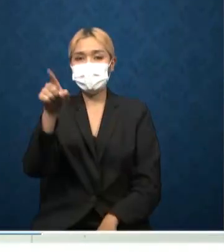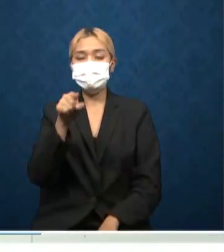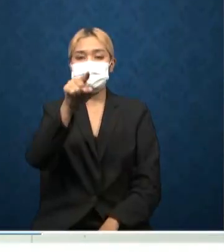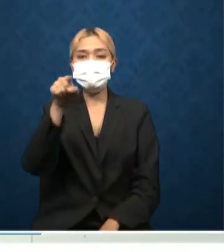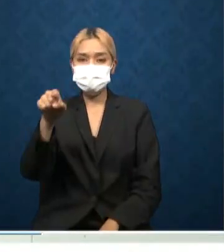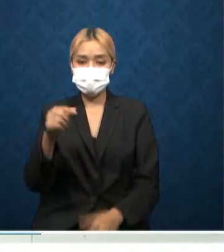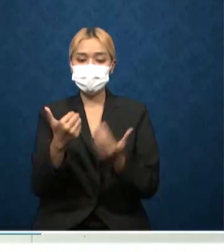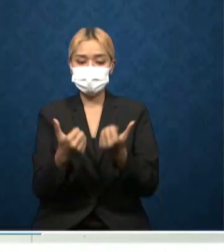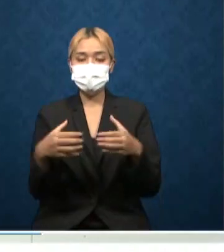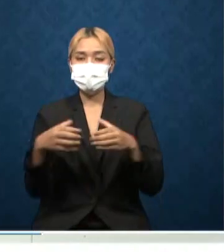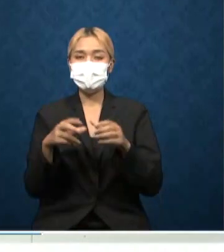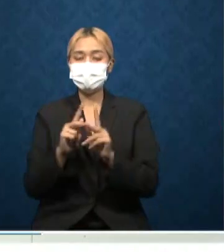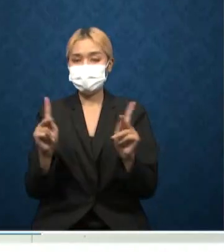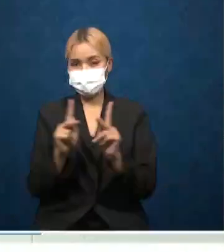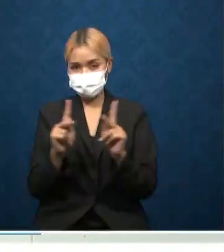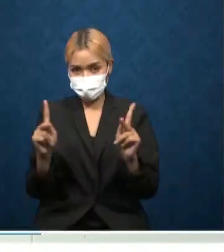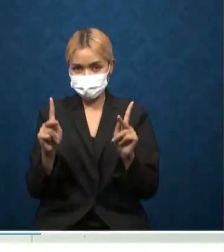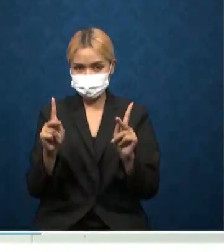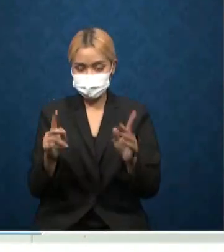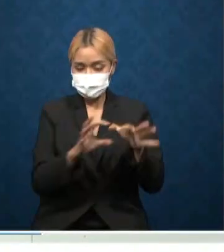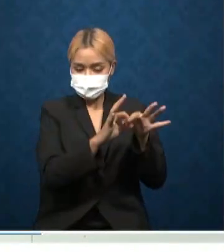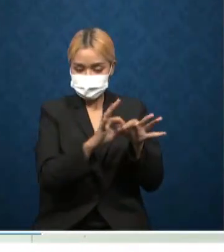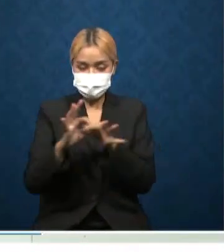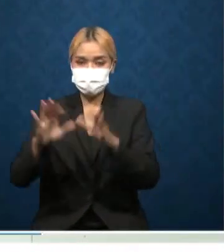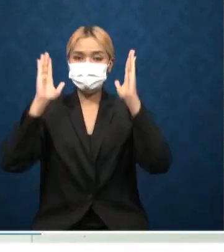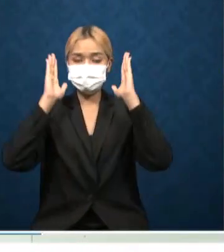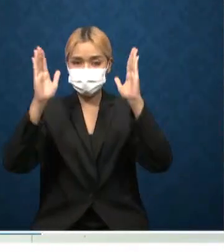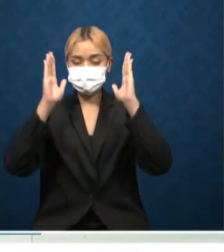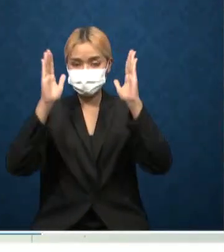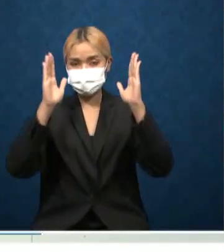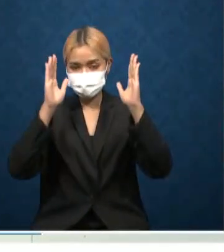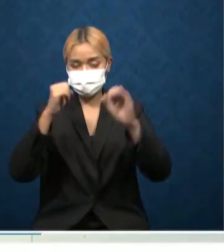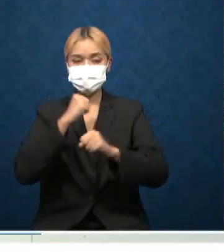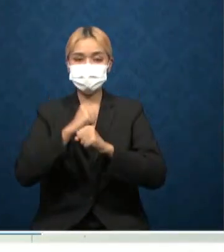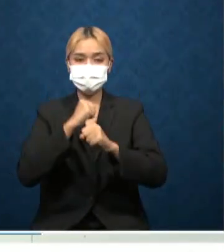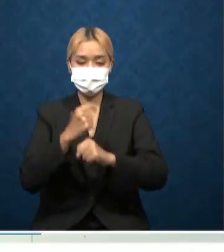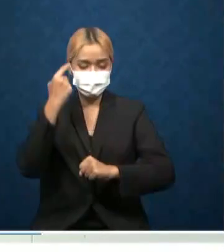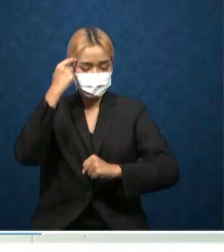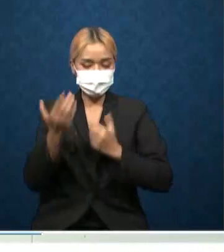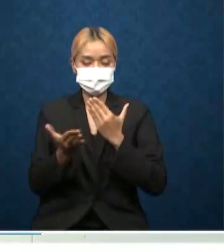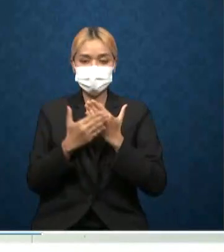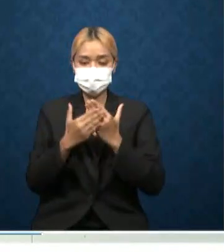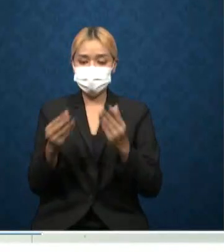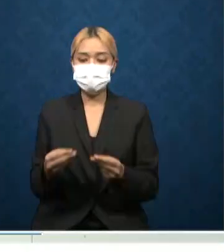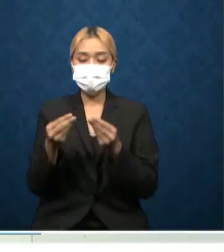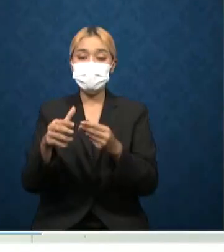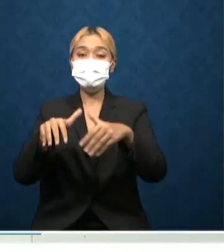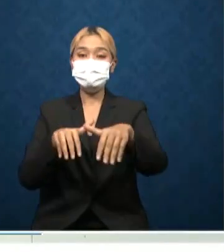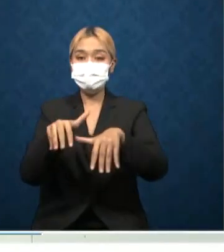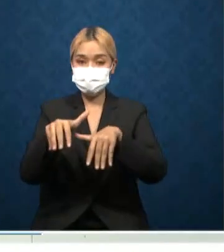การเลือกตั้งมีเครือข่ายในการดำรงประชาสัมพันธ์สร้างความตระหนักรู้ให้กับประชาชนเกี่ยวกับ